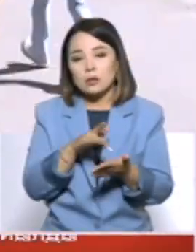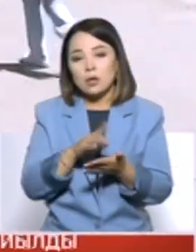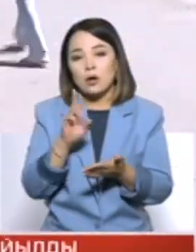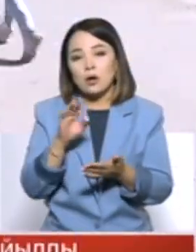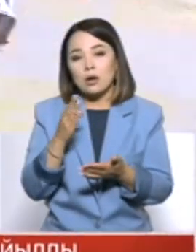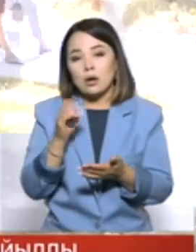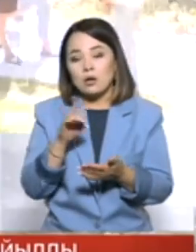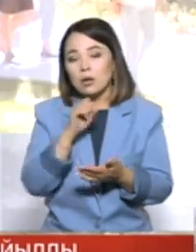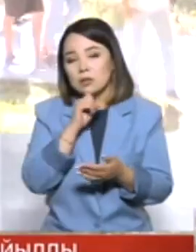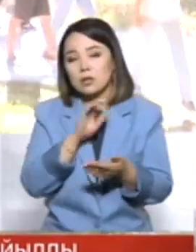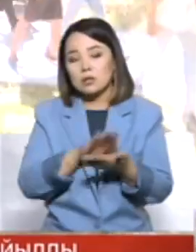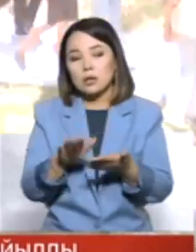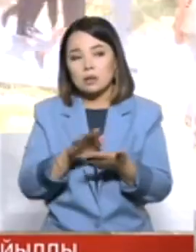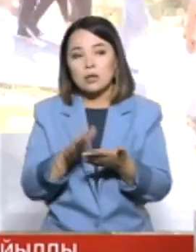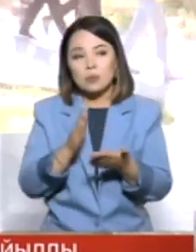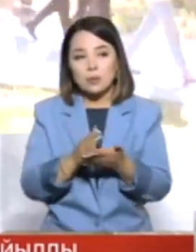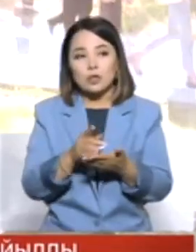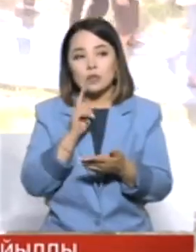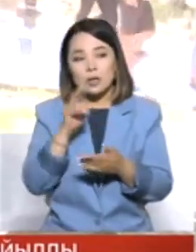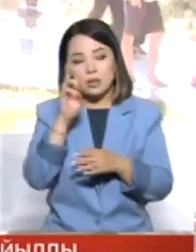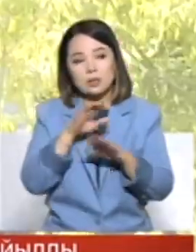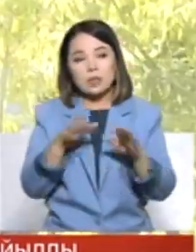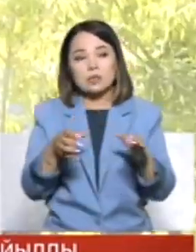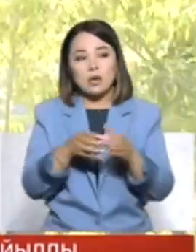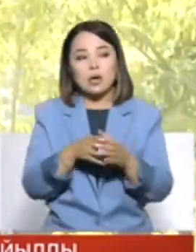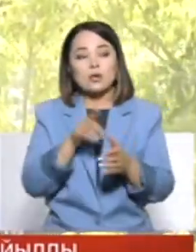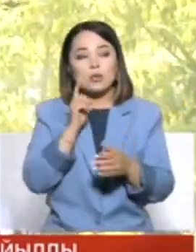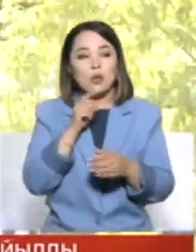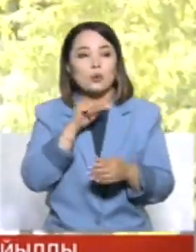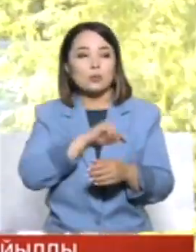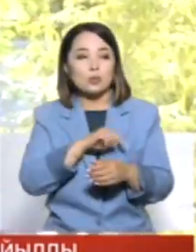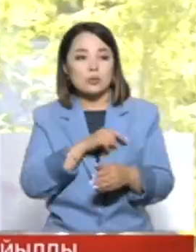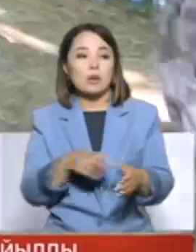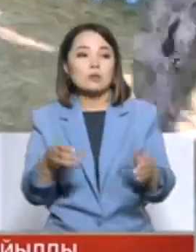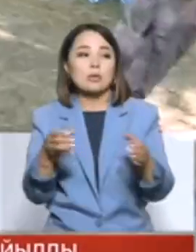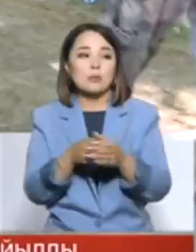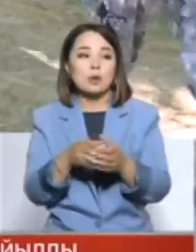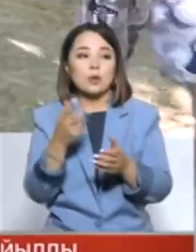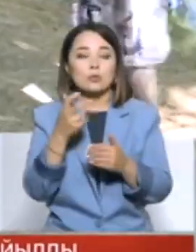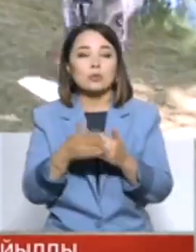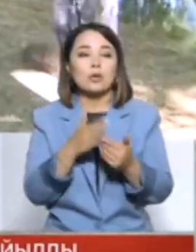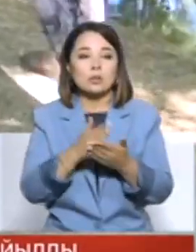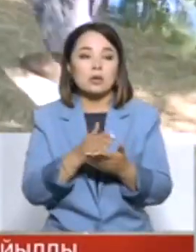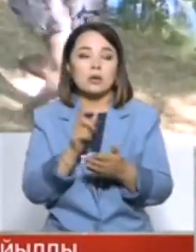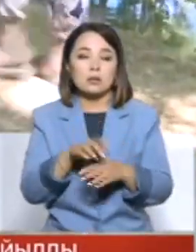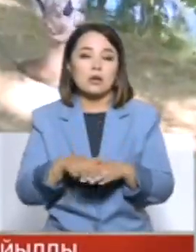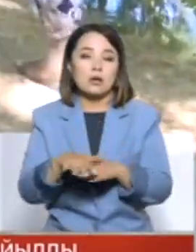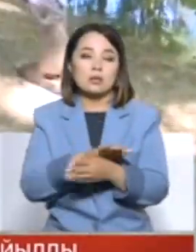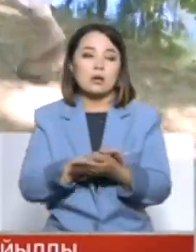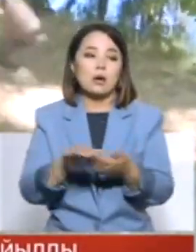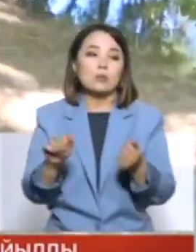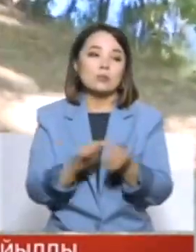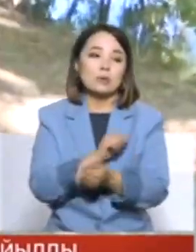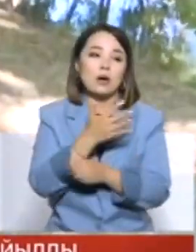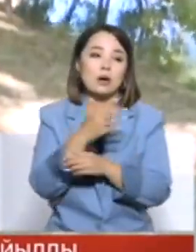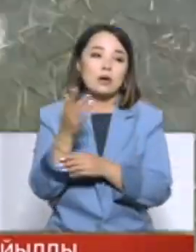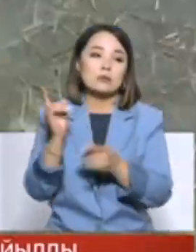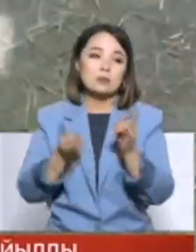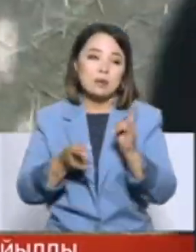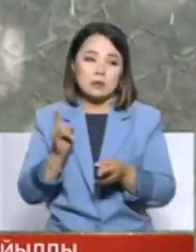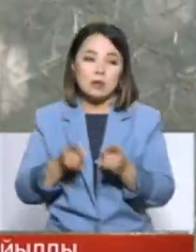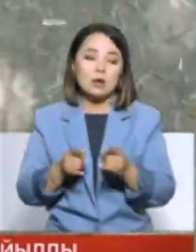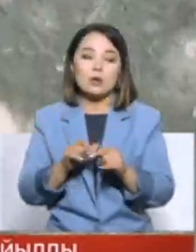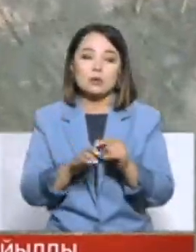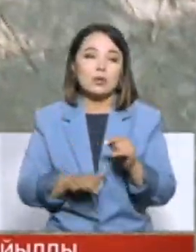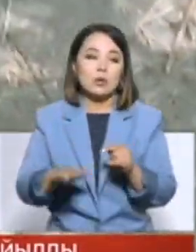Қошқарата өзенінде тазарды. Жасыл ел жасағы, жастар рухы қанатына топтасқан 300-ге тарта жас арна бойындағы қураған ағаштарды кесіп,